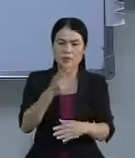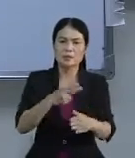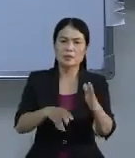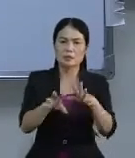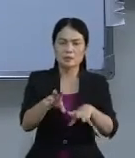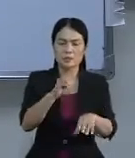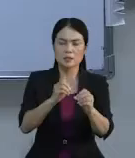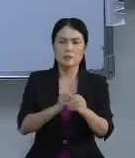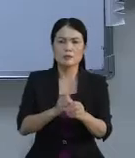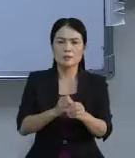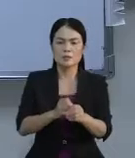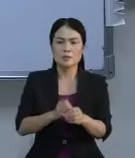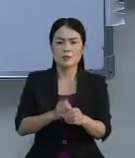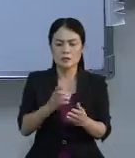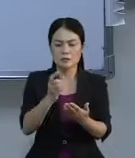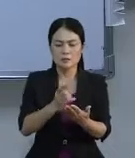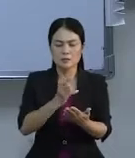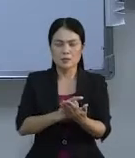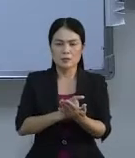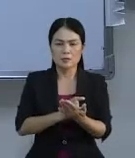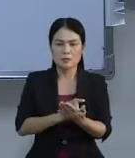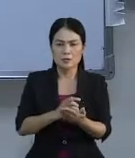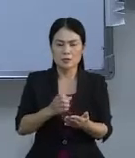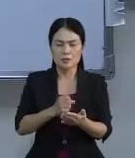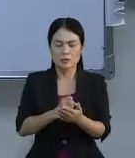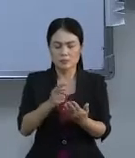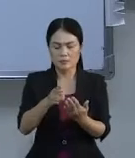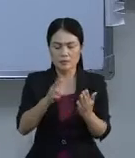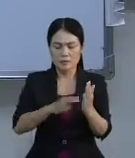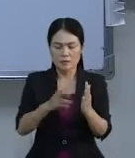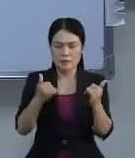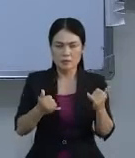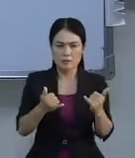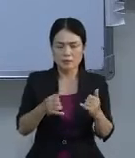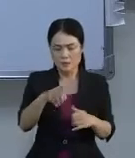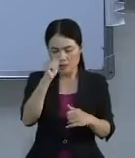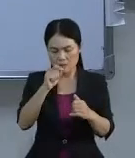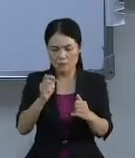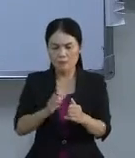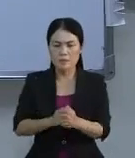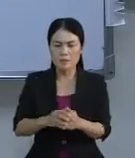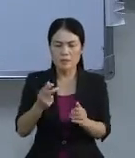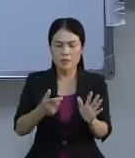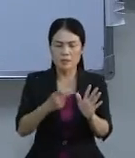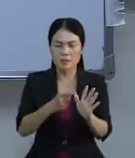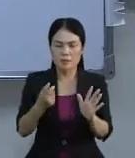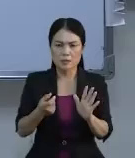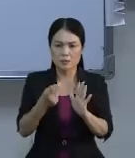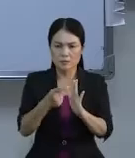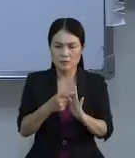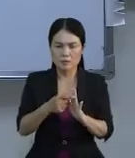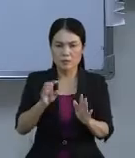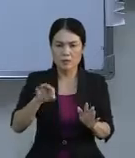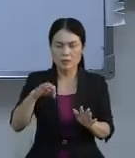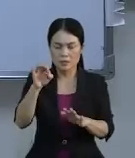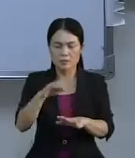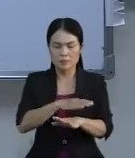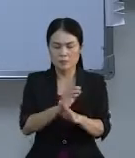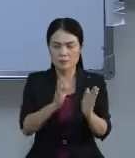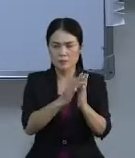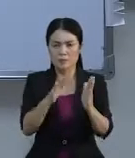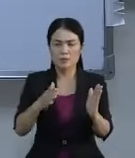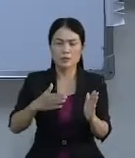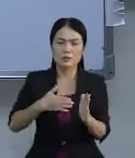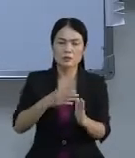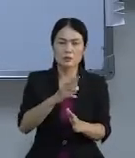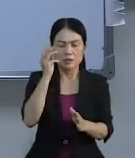យើងបានរៀនពីមេរៀនសំទោសពីអត្ថបទមិញគឺអត្ថបទរឿងចិត្តាថាដោជាមួយនឹងអត្ថបទរឿងចាប់ស្រុកនិងចាប់ប្រៃលោកគ្រូ